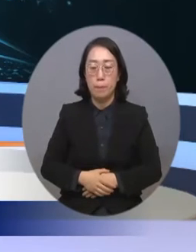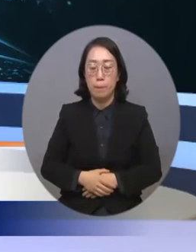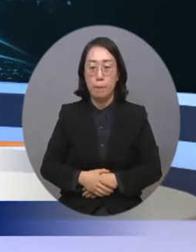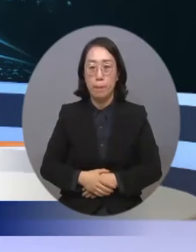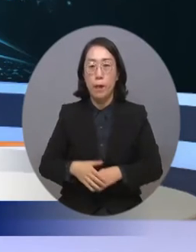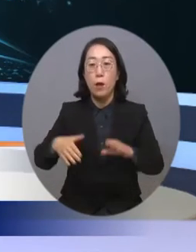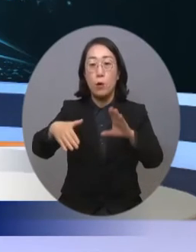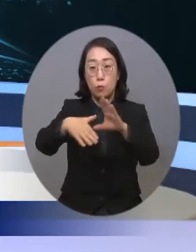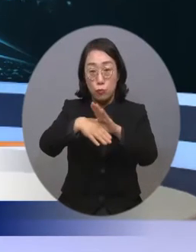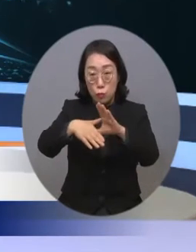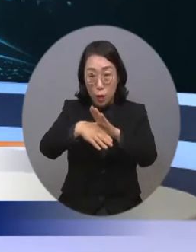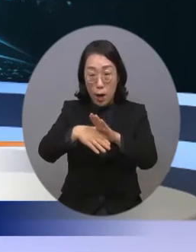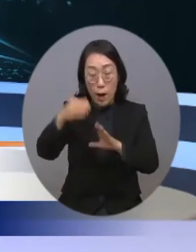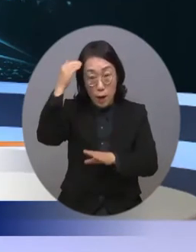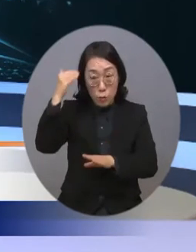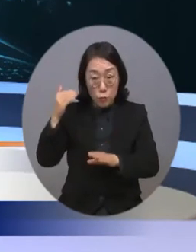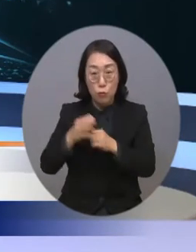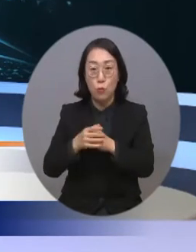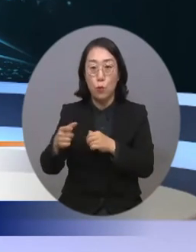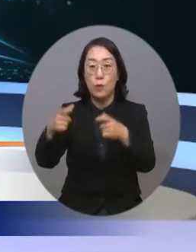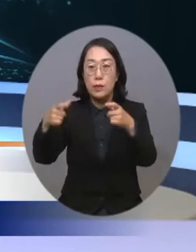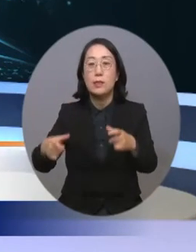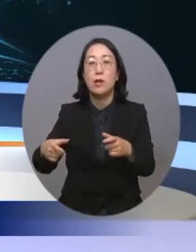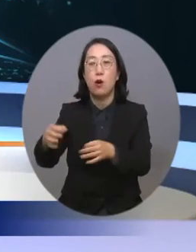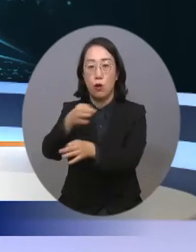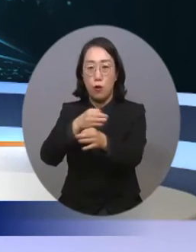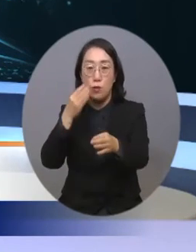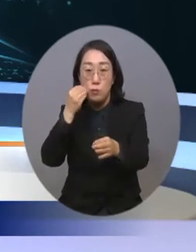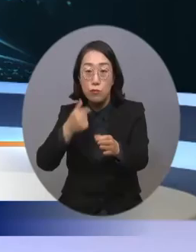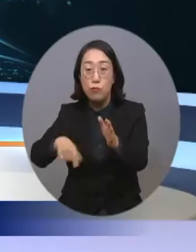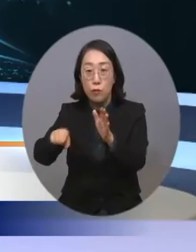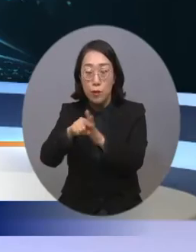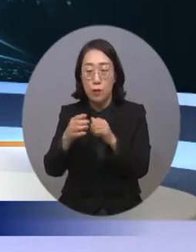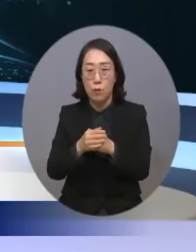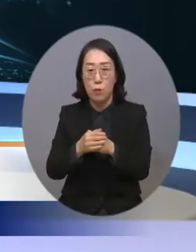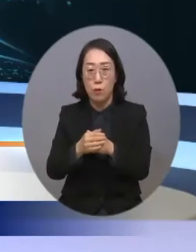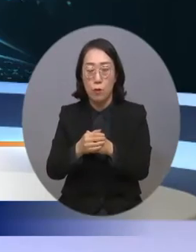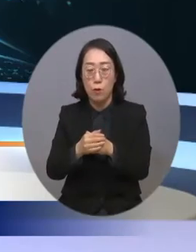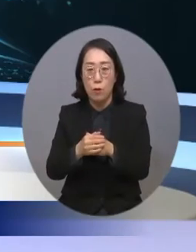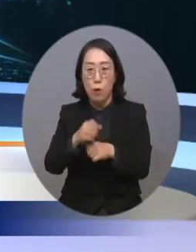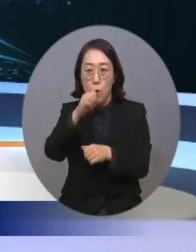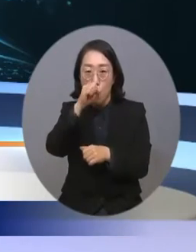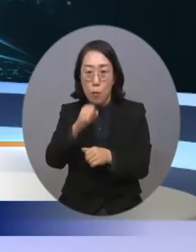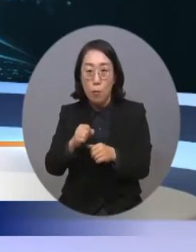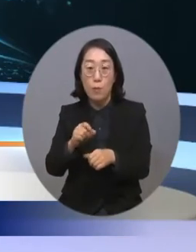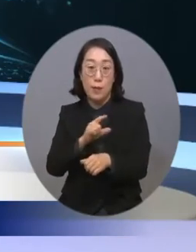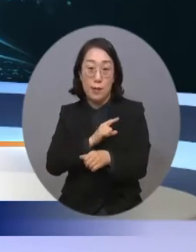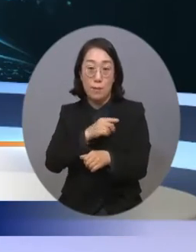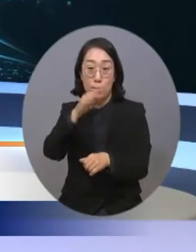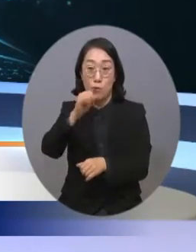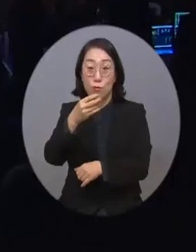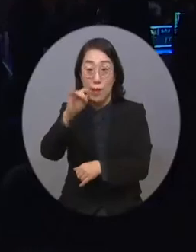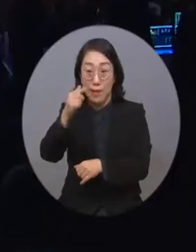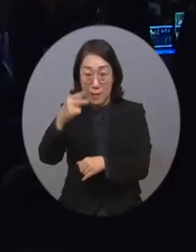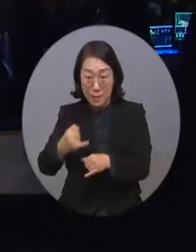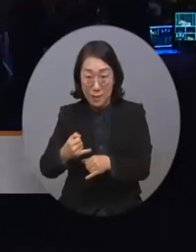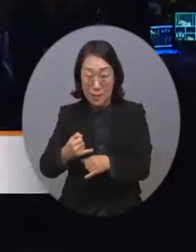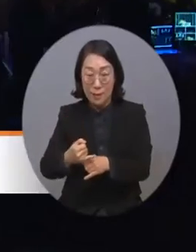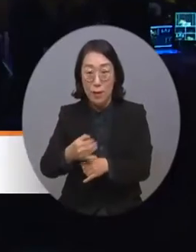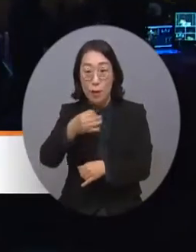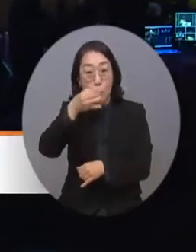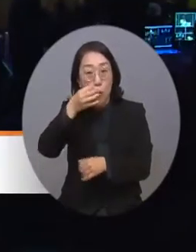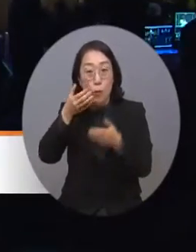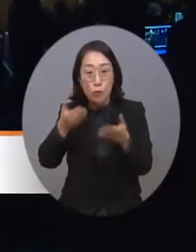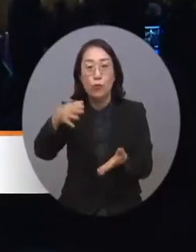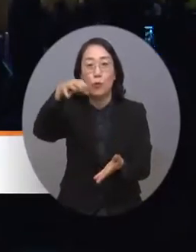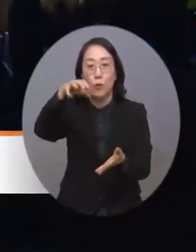한류 문화 콘텐츠와 지역 경제 활성화를 위한 제9회 럭셔리 브랜드 모델 어워즈가 열렸습니다.